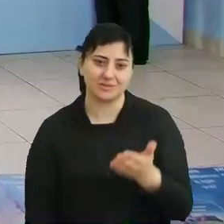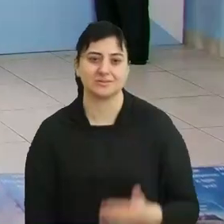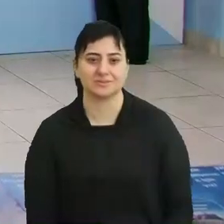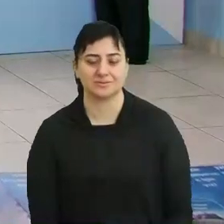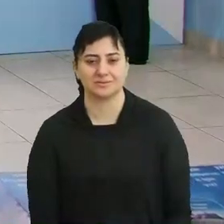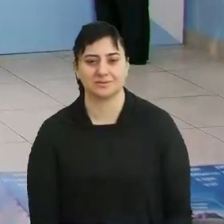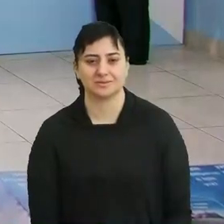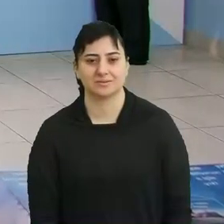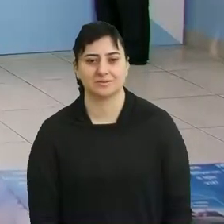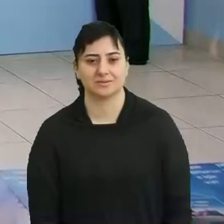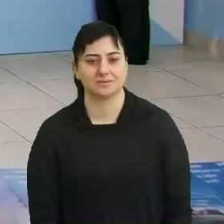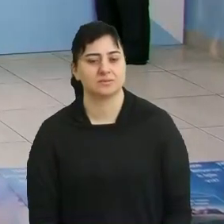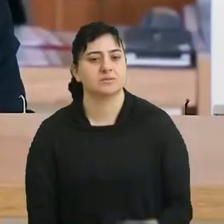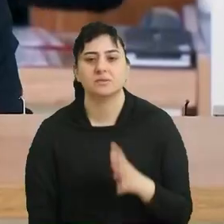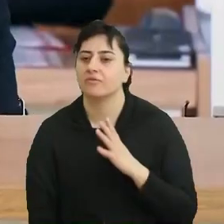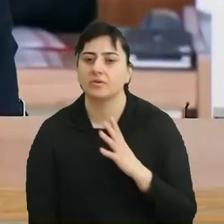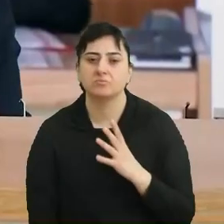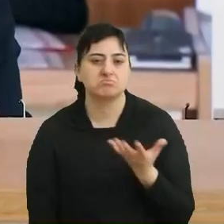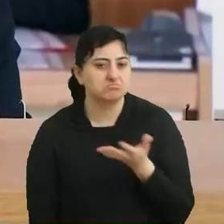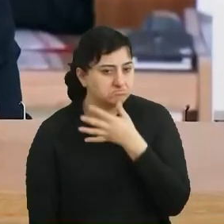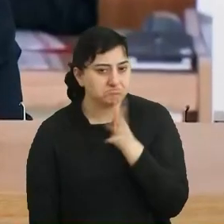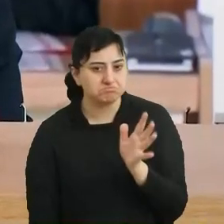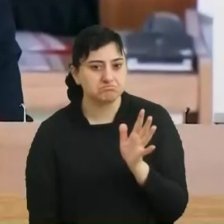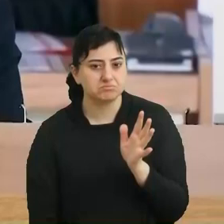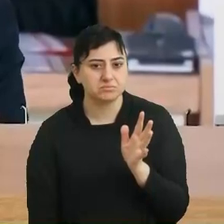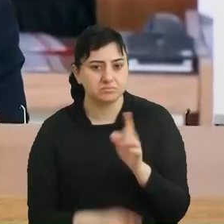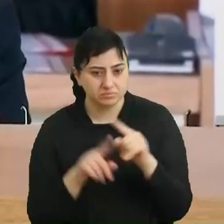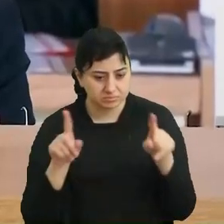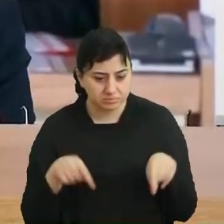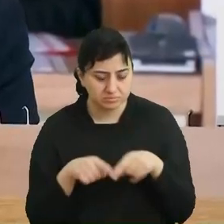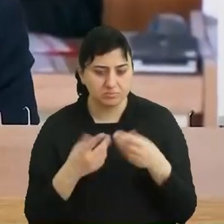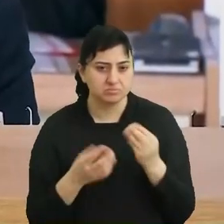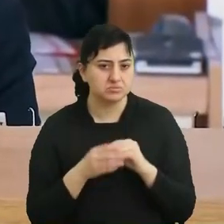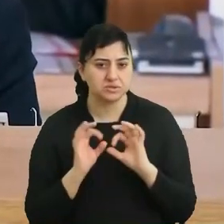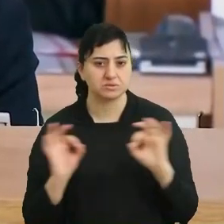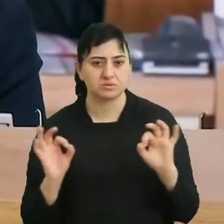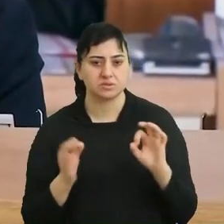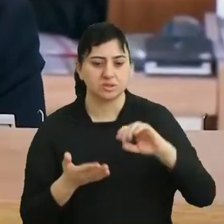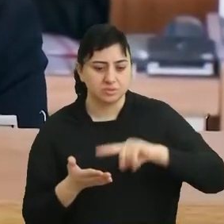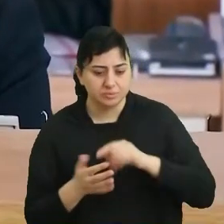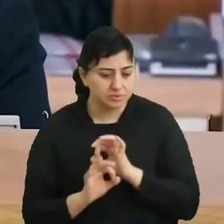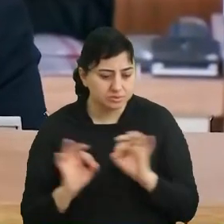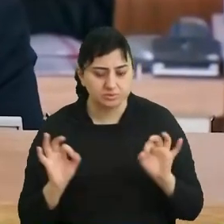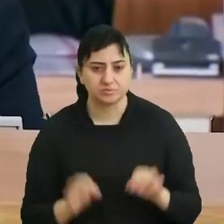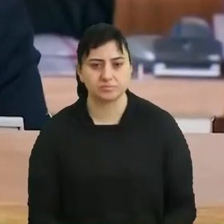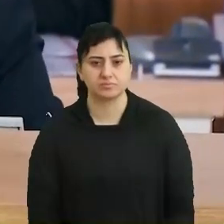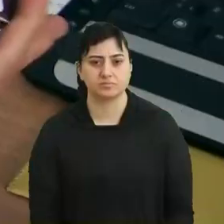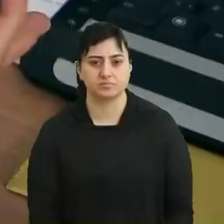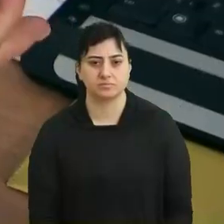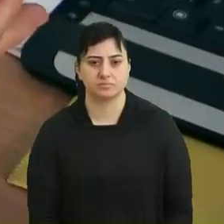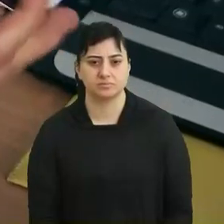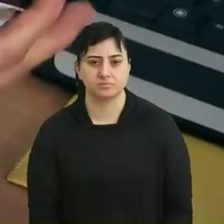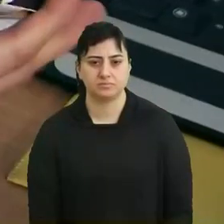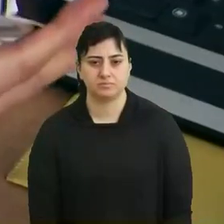Sağ olun. Ne gelmiş abiciğim? Bilmiyorum ya. Üzerinde göndericinin adı yok. İmzası falan da hiçbir şey yok. Kutunun üzerinde